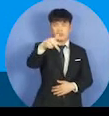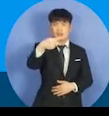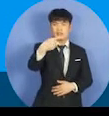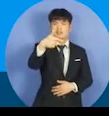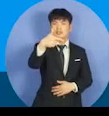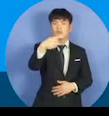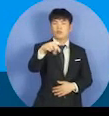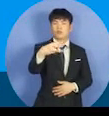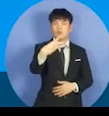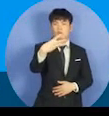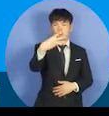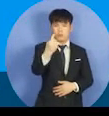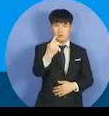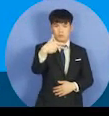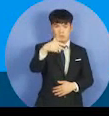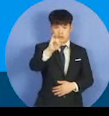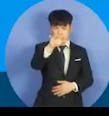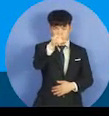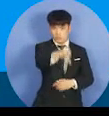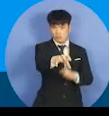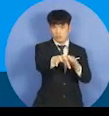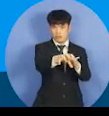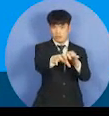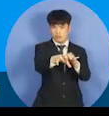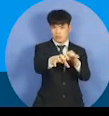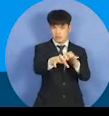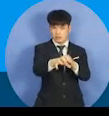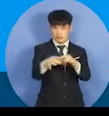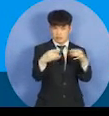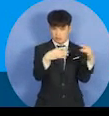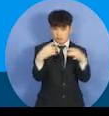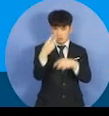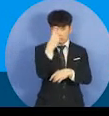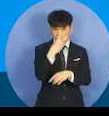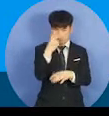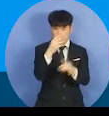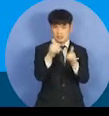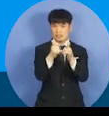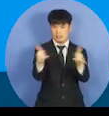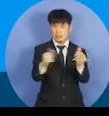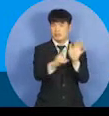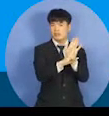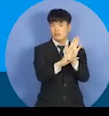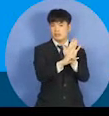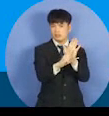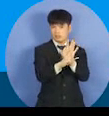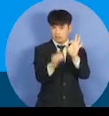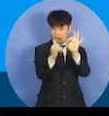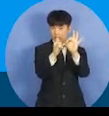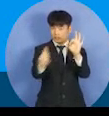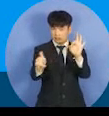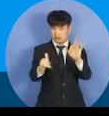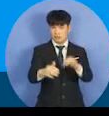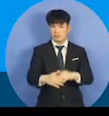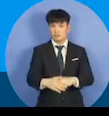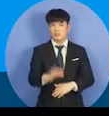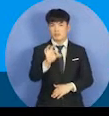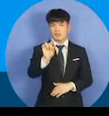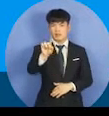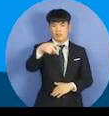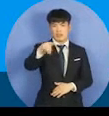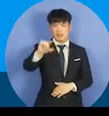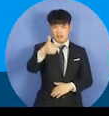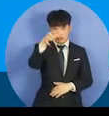뉴테크놀로지에서 전자제품 제조기계 설치 및 정비원 10명을 모집합니다. 임금은 월급 220만 원 이상이며 근무지는